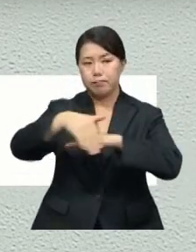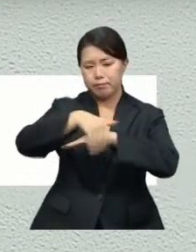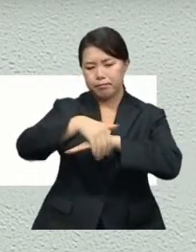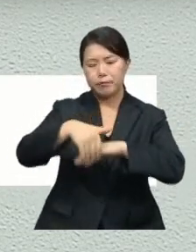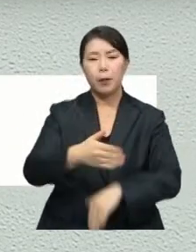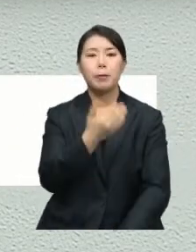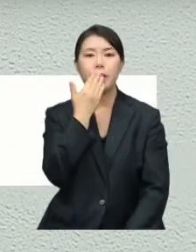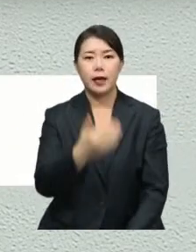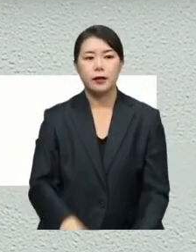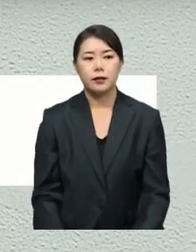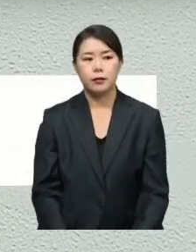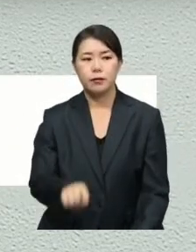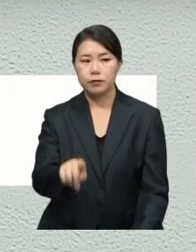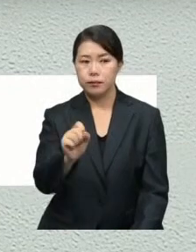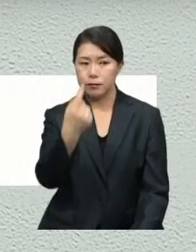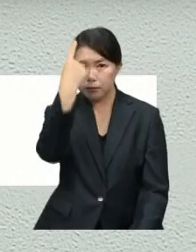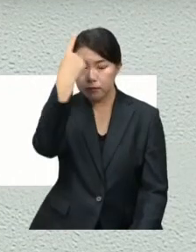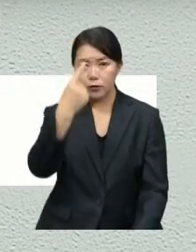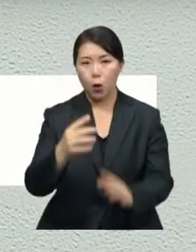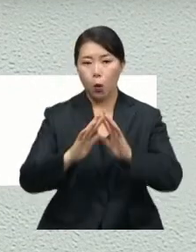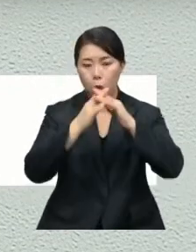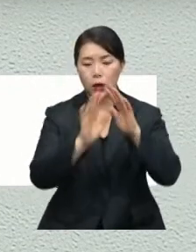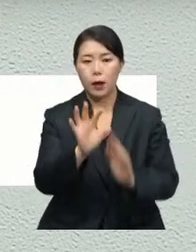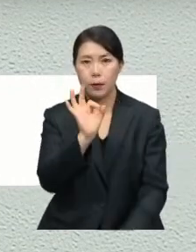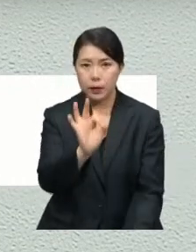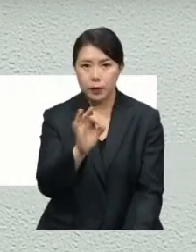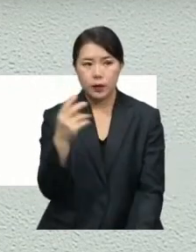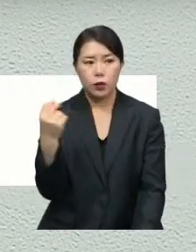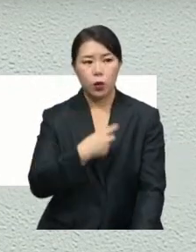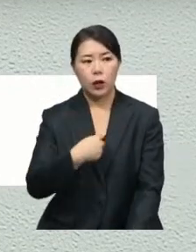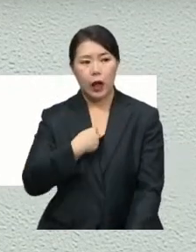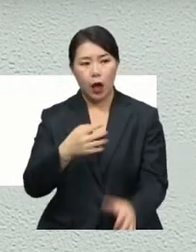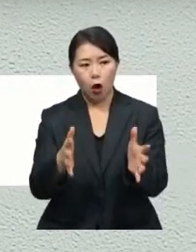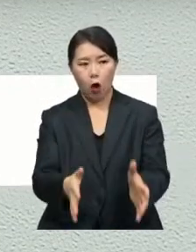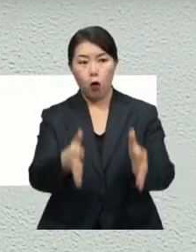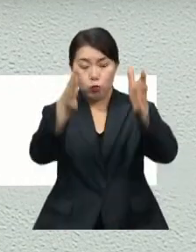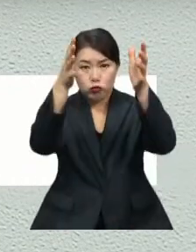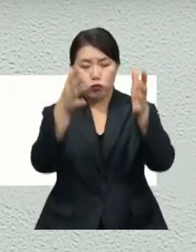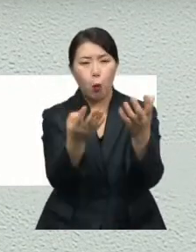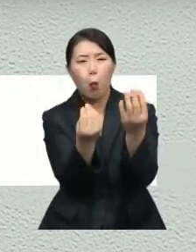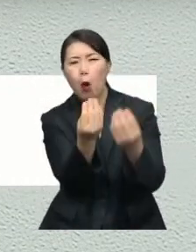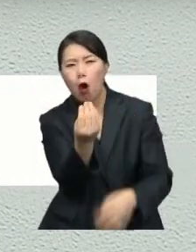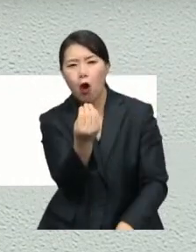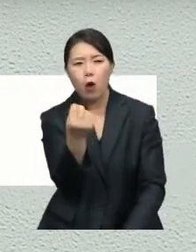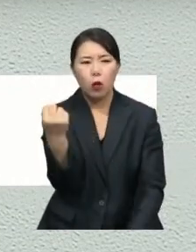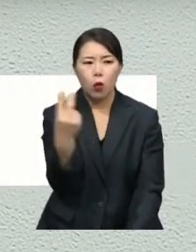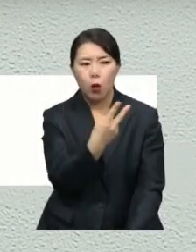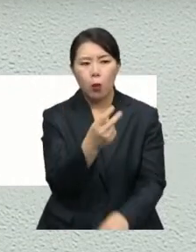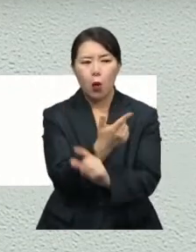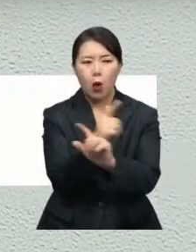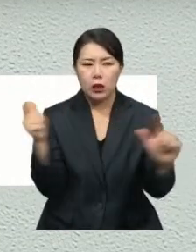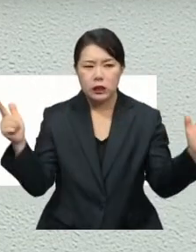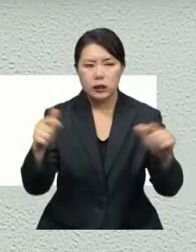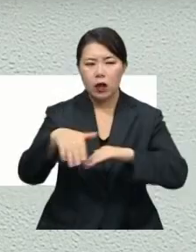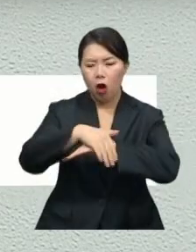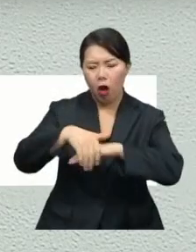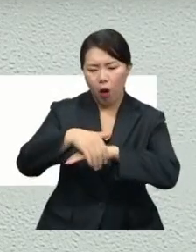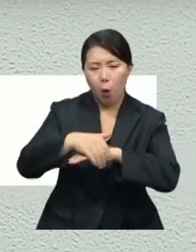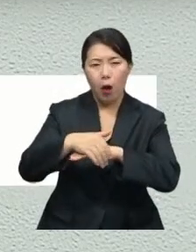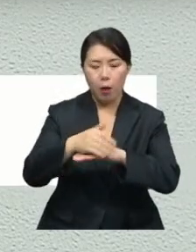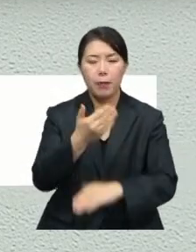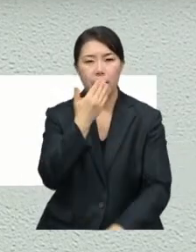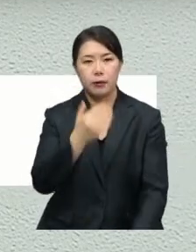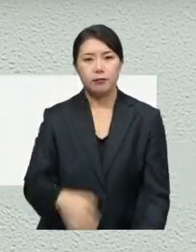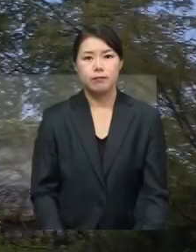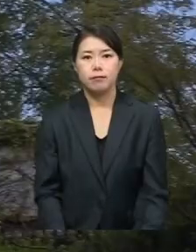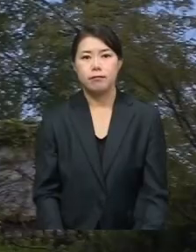수가 있고요. 그 설계를 통해서 계략적인 공사비, 내 건물이 올라갈 수 있는 층수, 용적 그런 것들을 통해서 최종 사업성까지